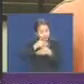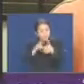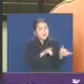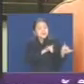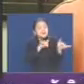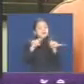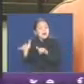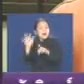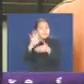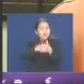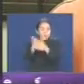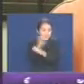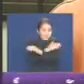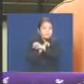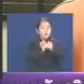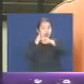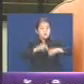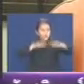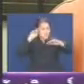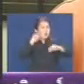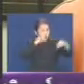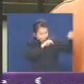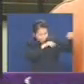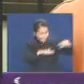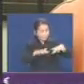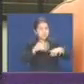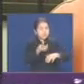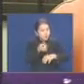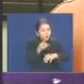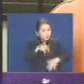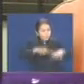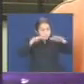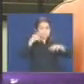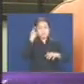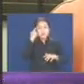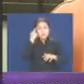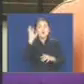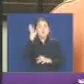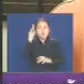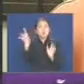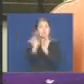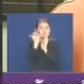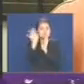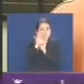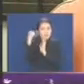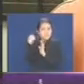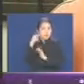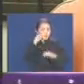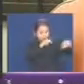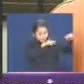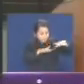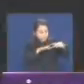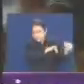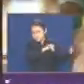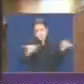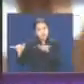ที่น้ำจะท่วมเมื่อกี้ว่ายังไงน้ำก็ต้องมามากหรือน้อยนี่ไม่รู้นั้นก็พรุ่งนี้จะเป็นวันสุดท้ายที่ถ้าเกิดมีน้ำเข้าเราก็ไปหมด